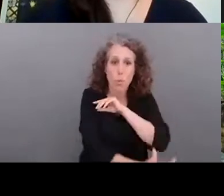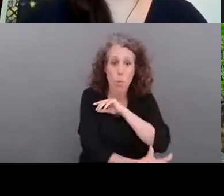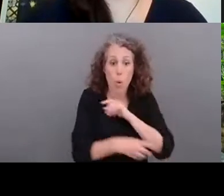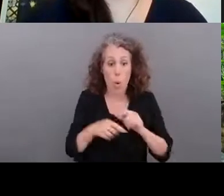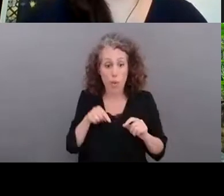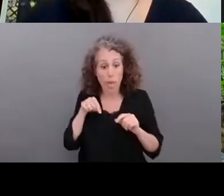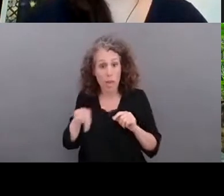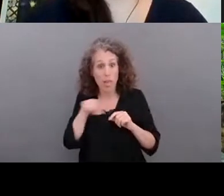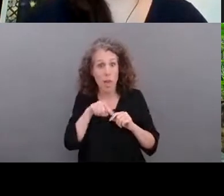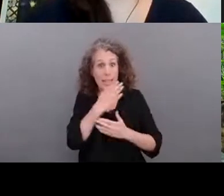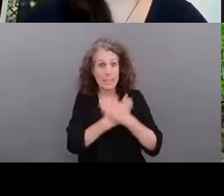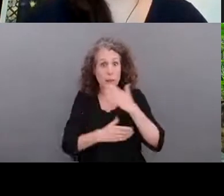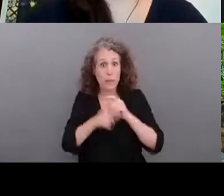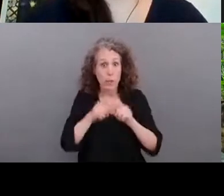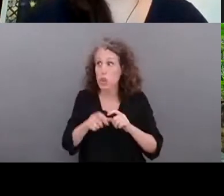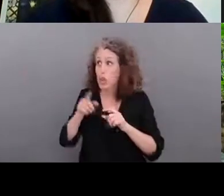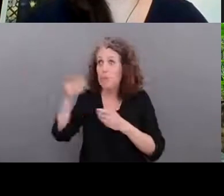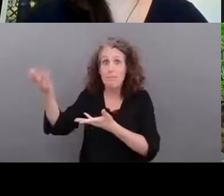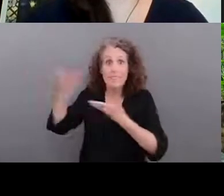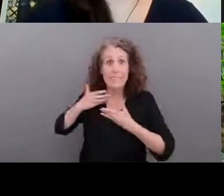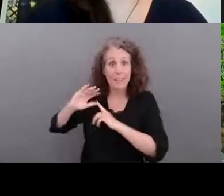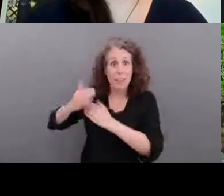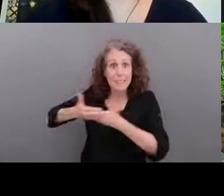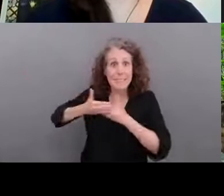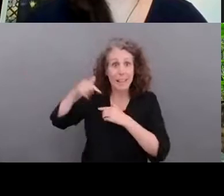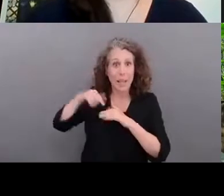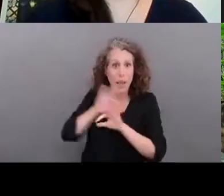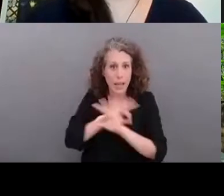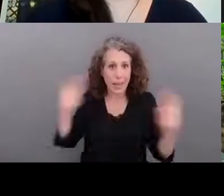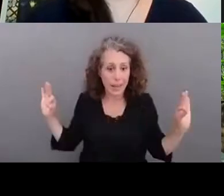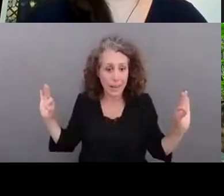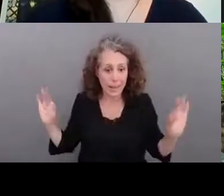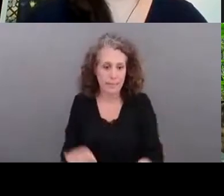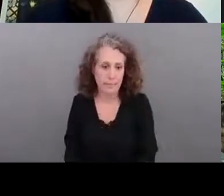pauvreté, eh bien, les familles n'ont aucun accès au programme de protection sociale.